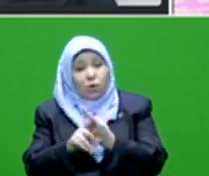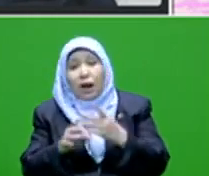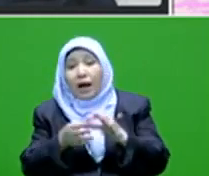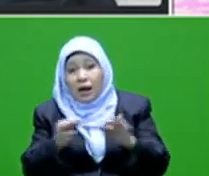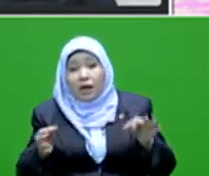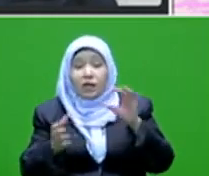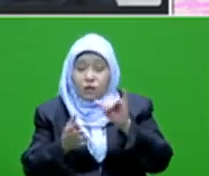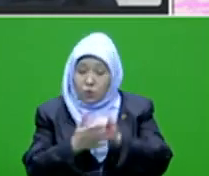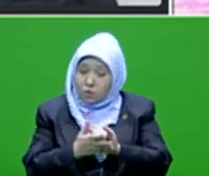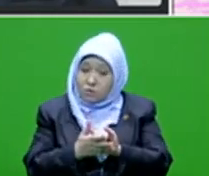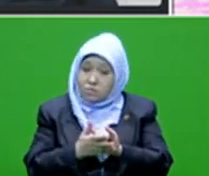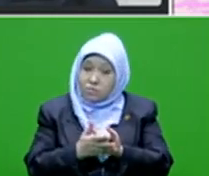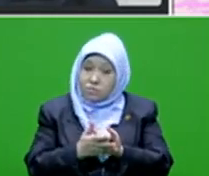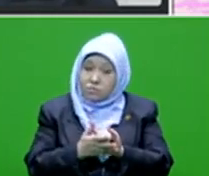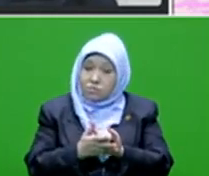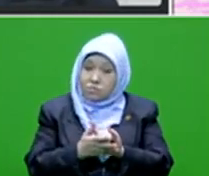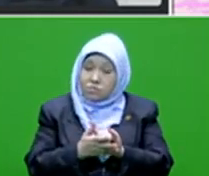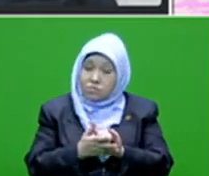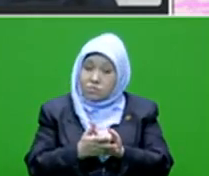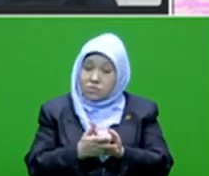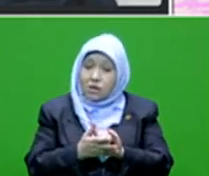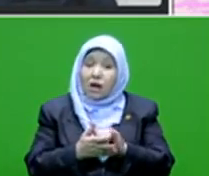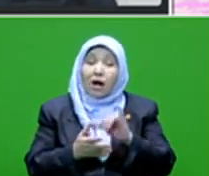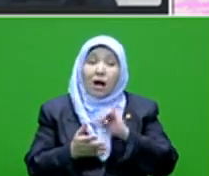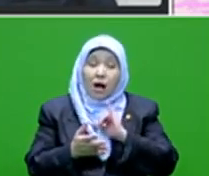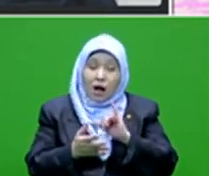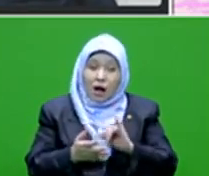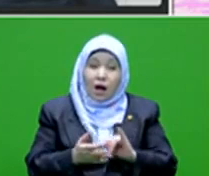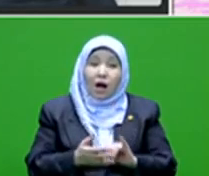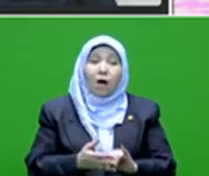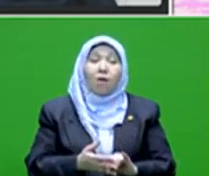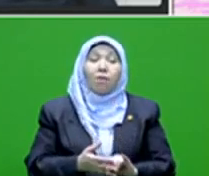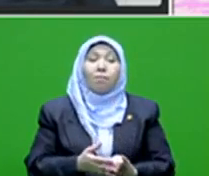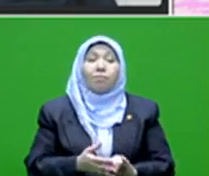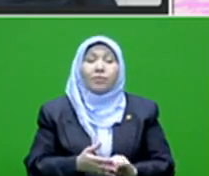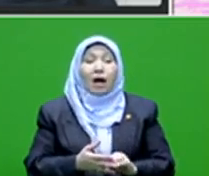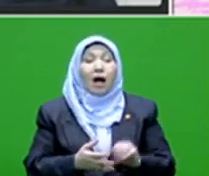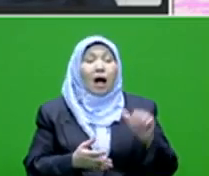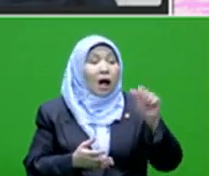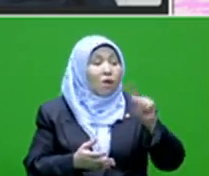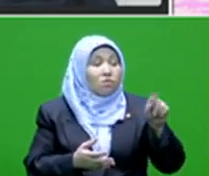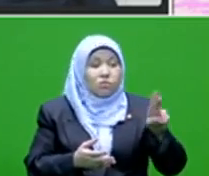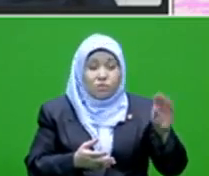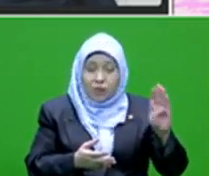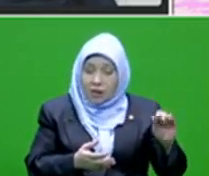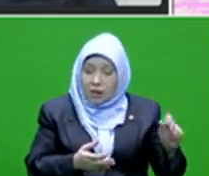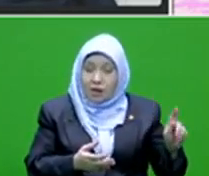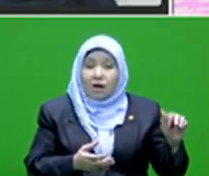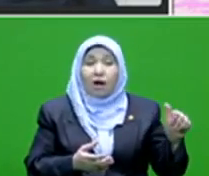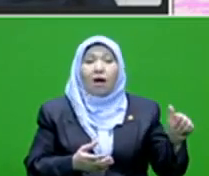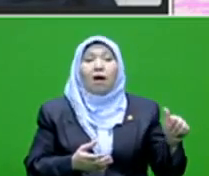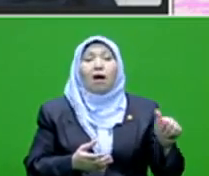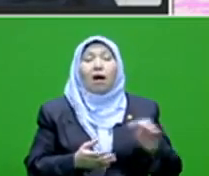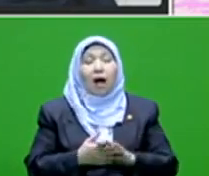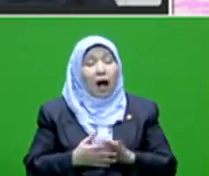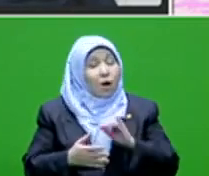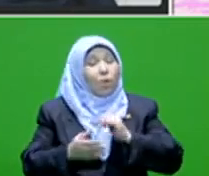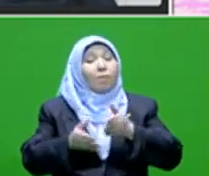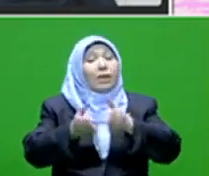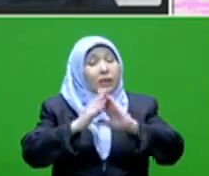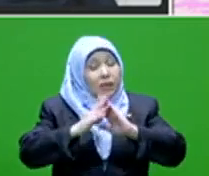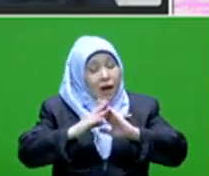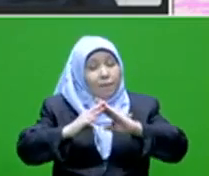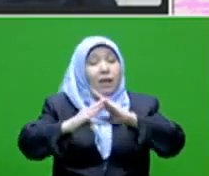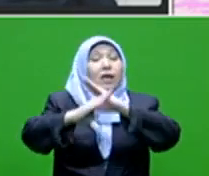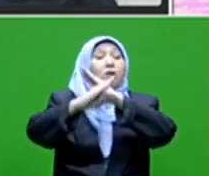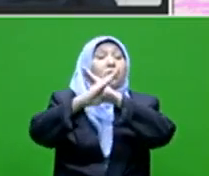apa? A'udzubika an akuna minal jahilin. Aywah, a'udzubika an akuna minal jahilin. Aywah, aku minta berlindung daripada jadi macam